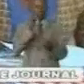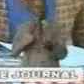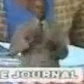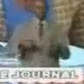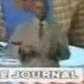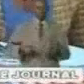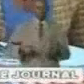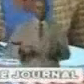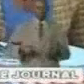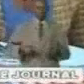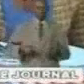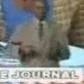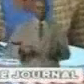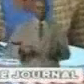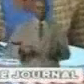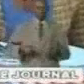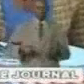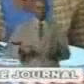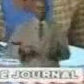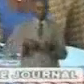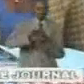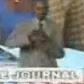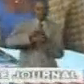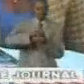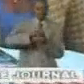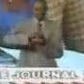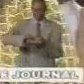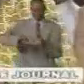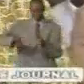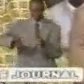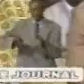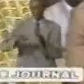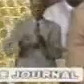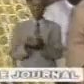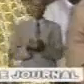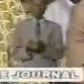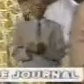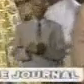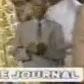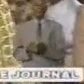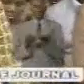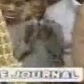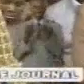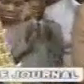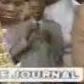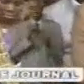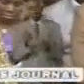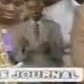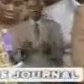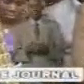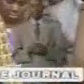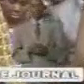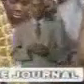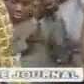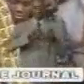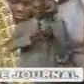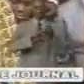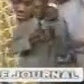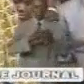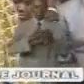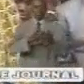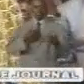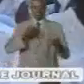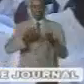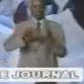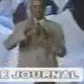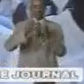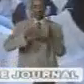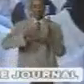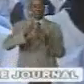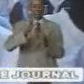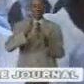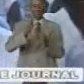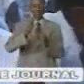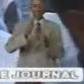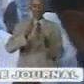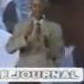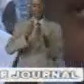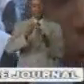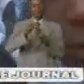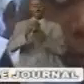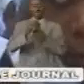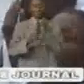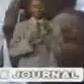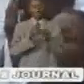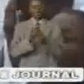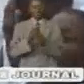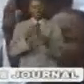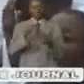dans tous les secteurs de la vie, la ministre du Genre, de la Famille et de l'Enfant, Geneviève Inagosi-Kasongo, a saisi cette